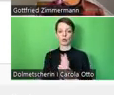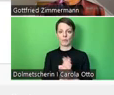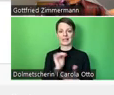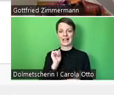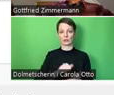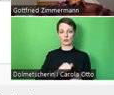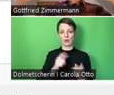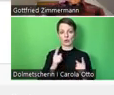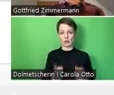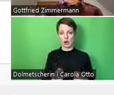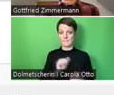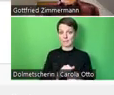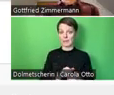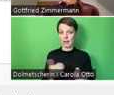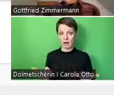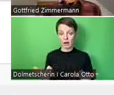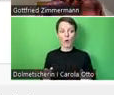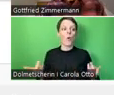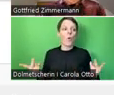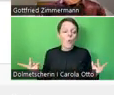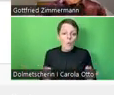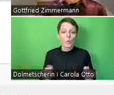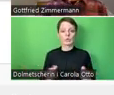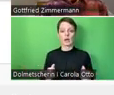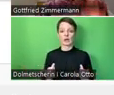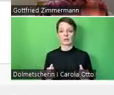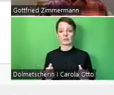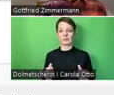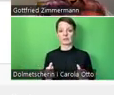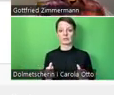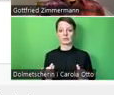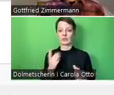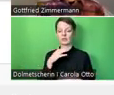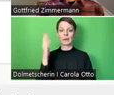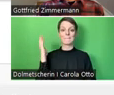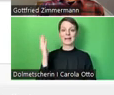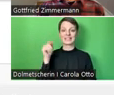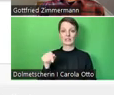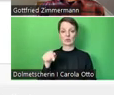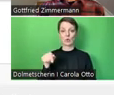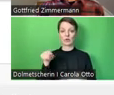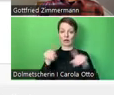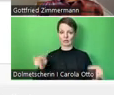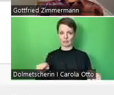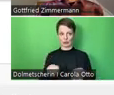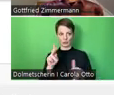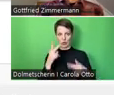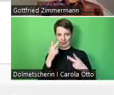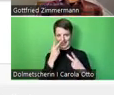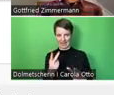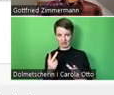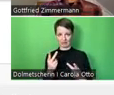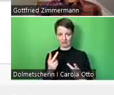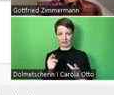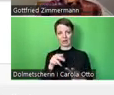auf Papier oder weil man möchte, dass man es bei einer Präsentation auf dem Bildschirm sieht, dann kann man auch